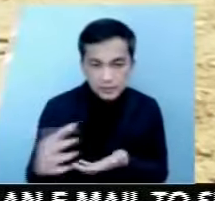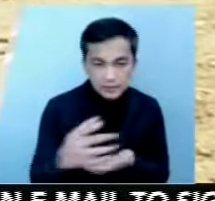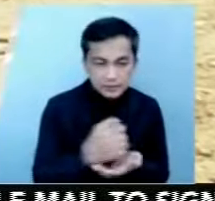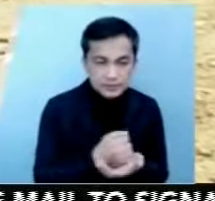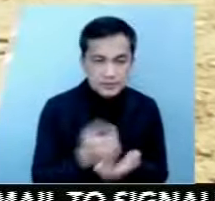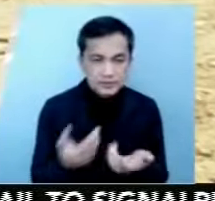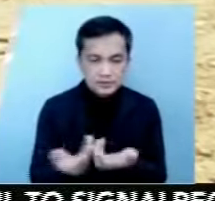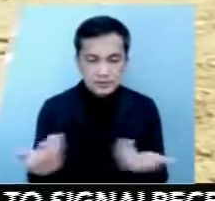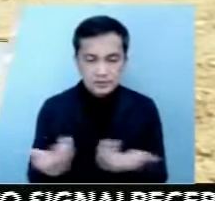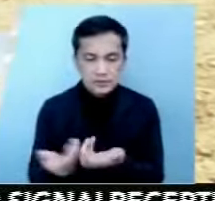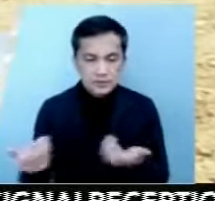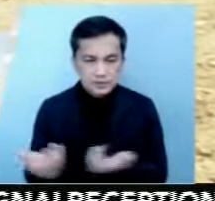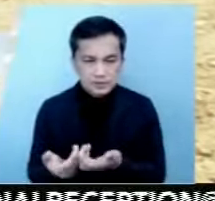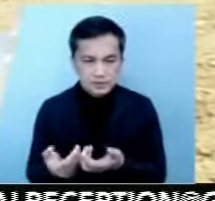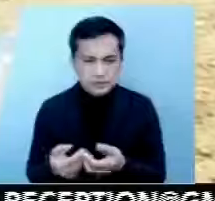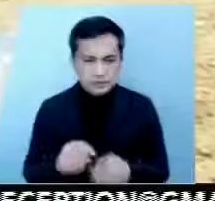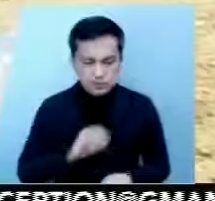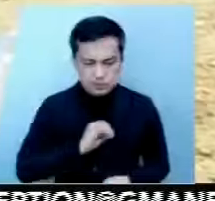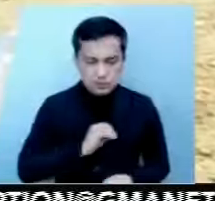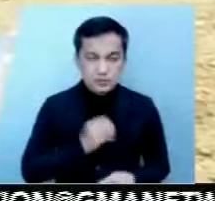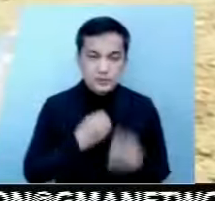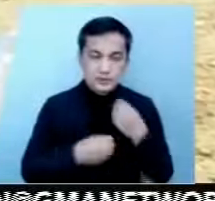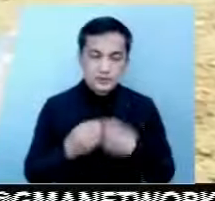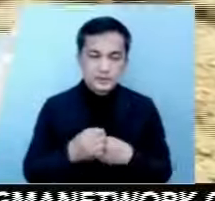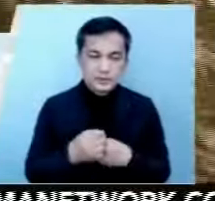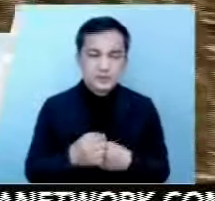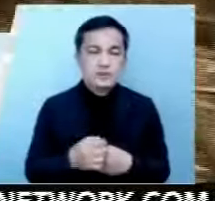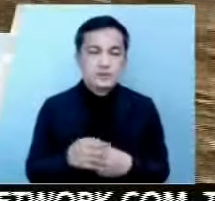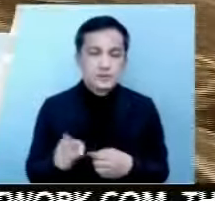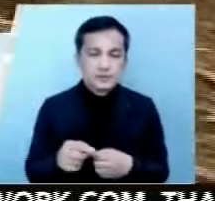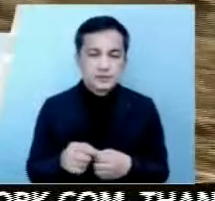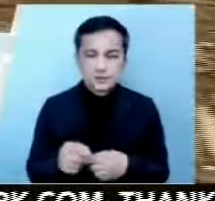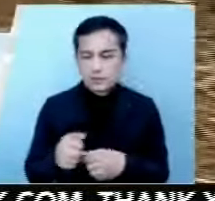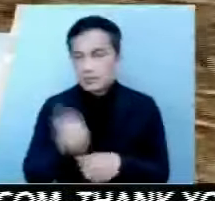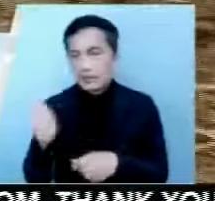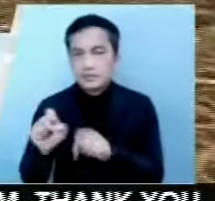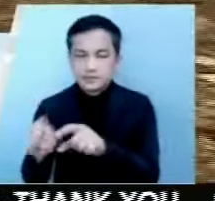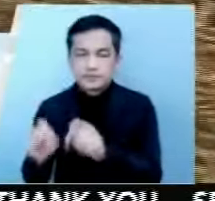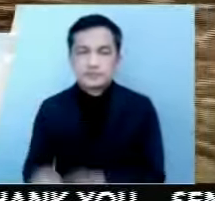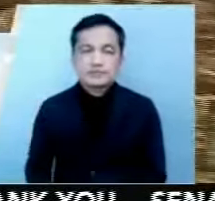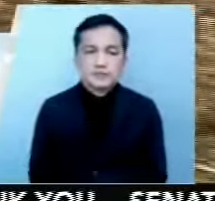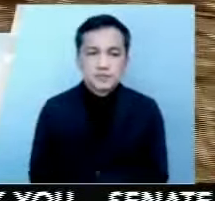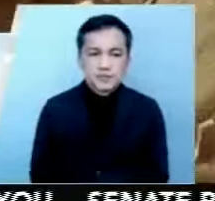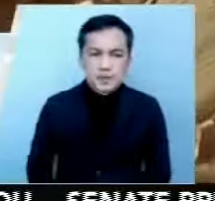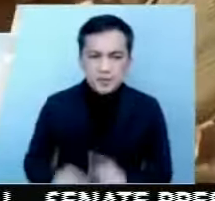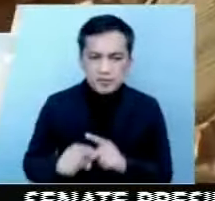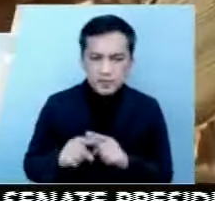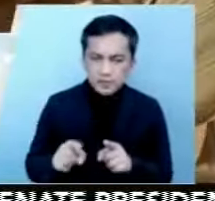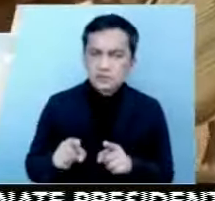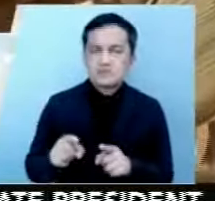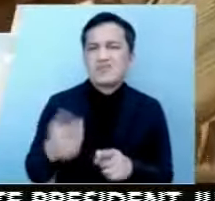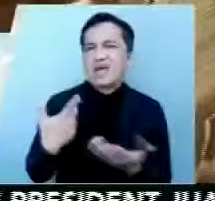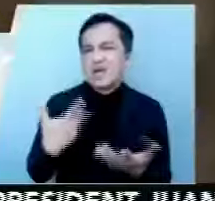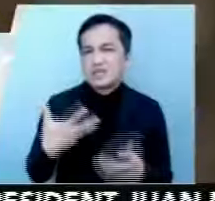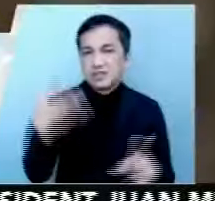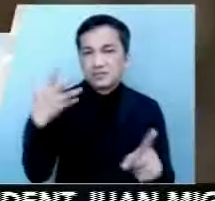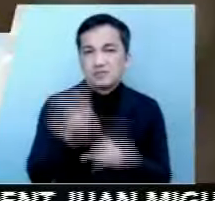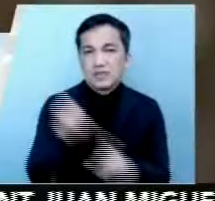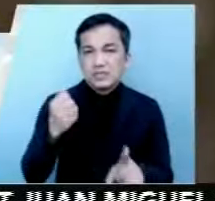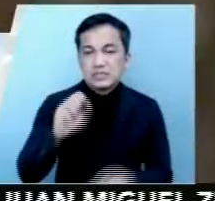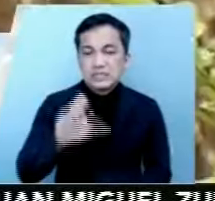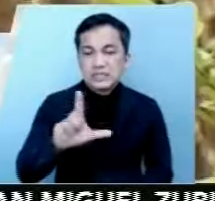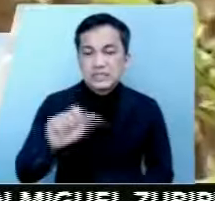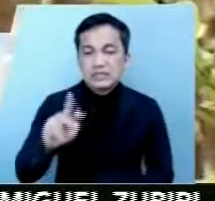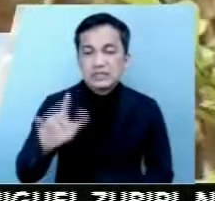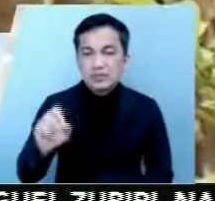ng intended sa kanilang pagkain. Yung the rest yun ay pinapabenta nila. Pero hindi rin nakaligtas sa El Nino ang kanilang mga pananim na